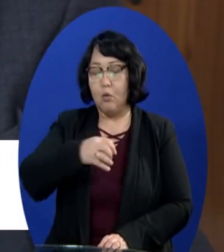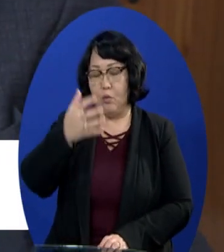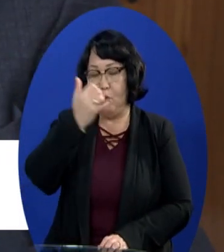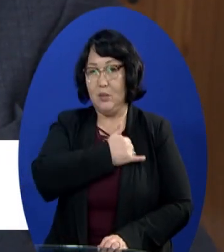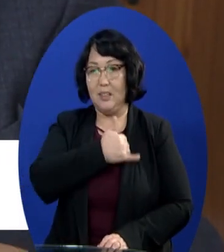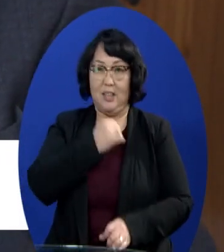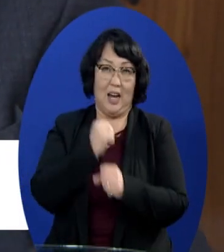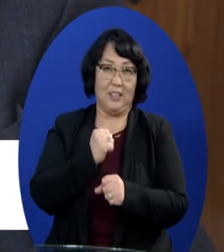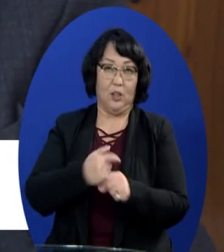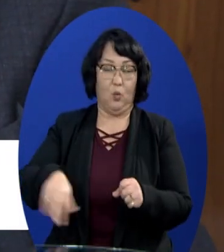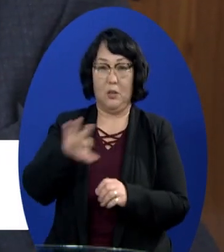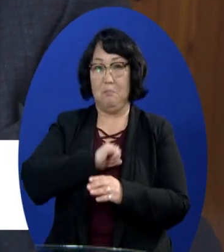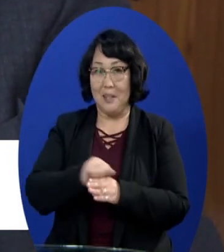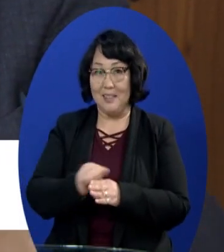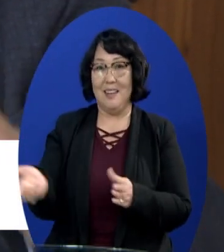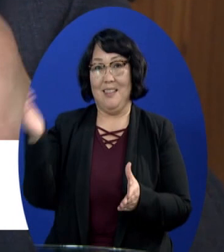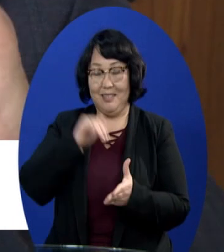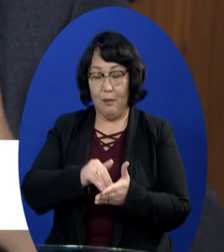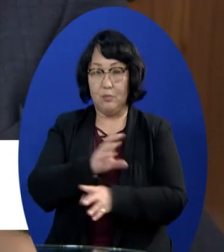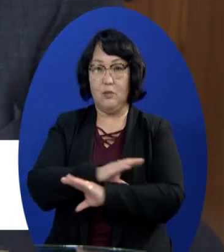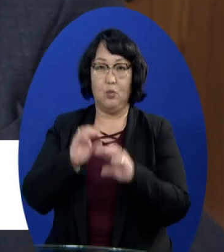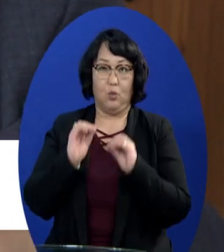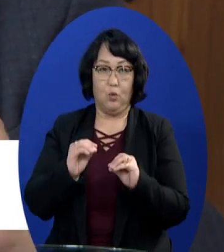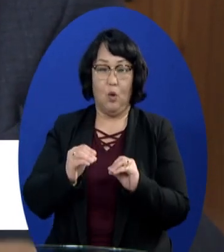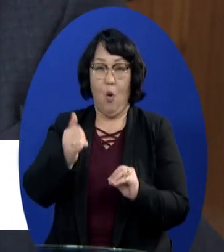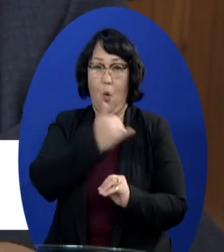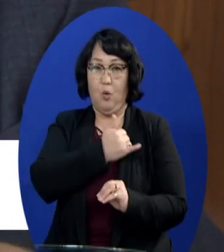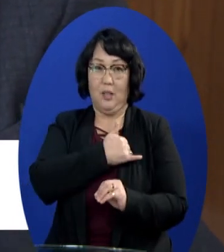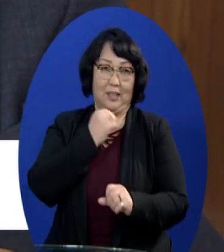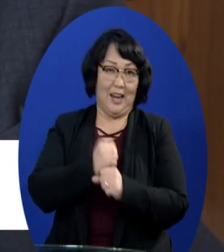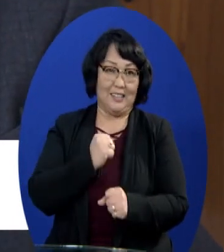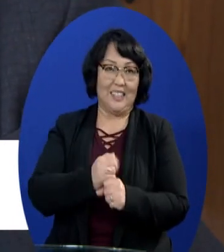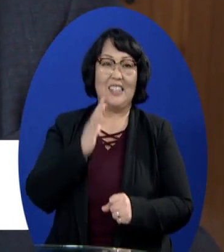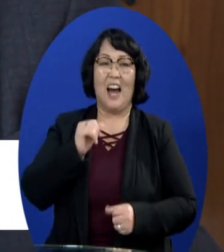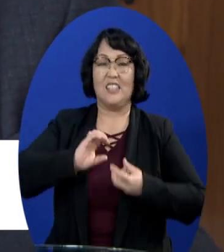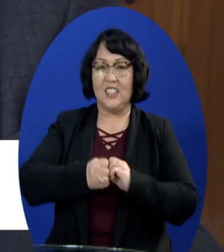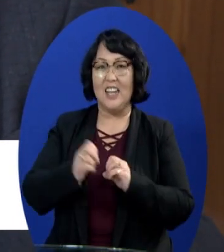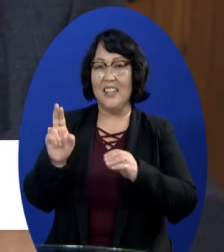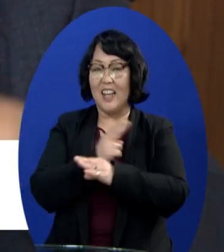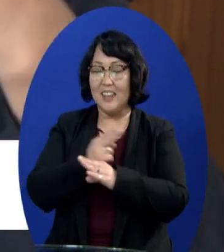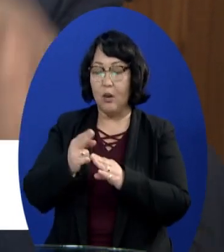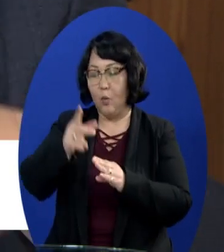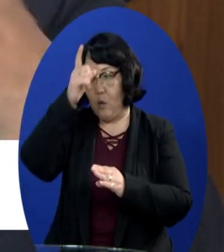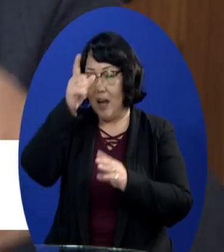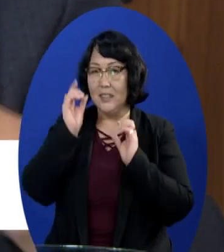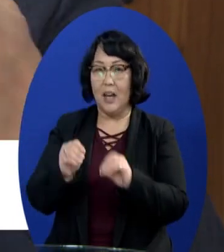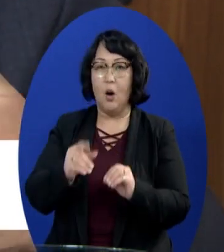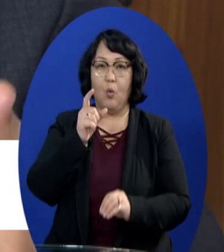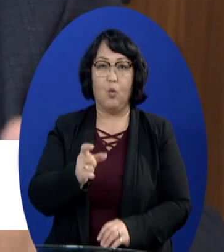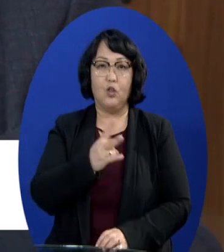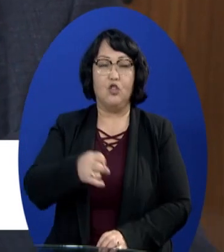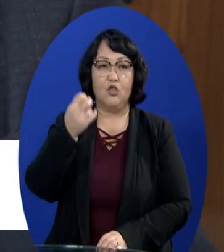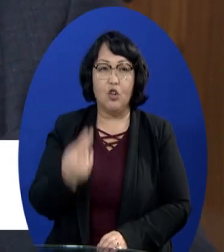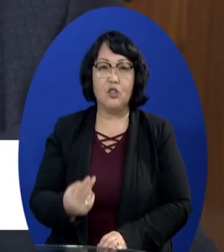бэлтэх, давтан сургах, одоо удирдах ажлын дадлага туршлаг бий болох чиглэлээр хүний нөөцийн